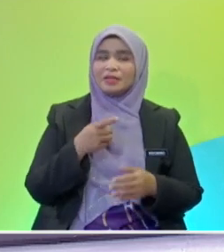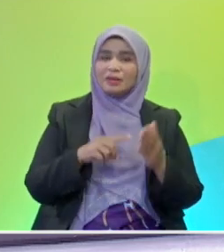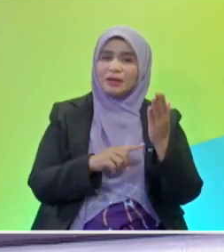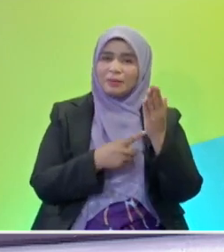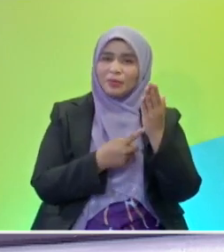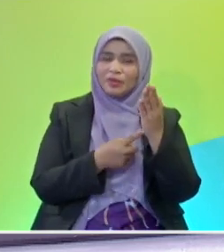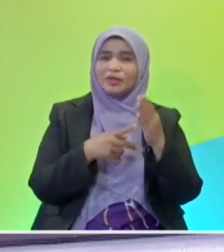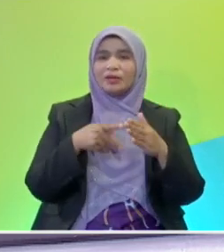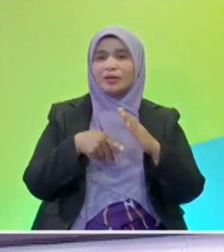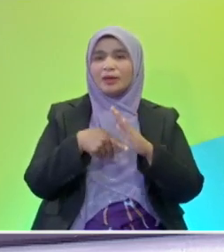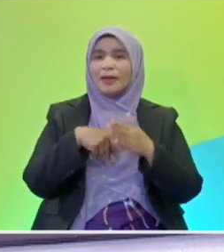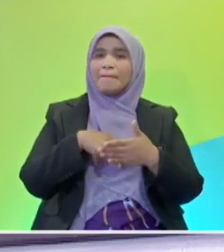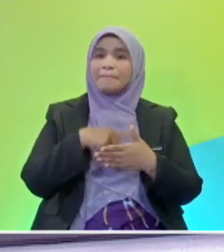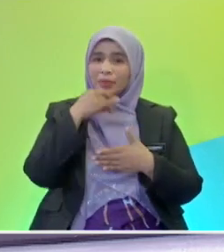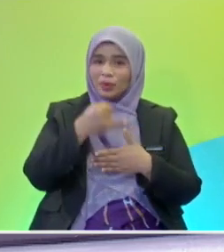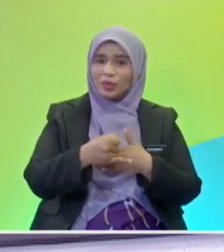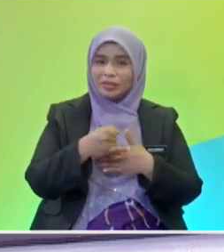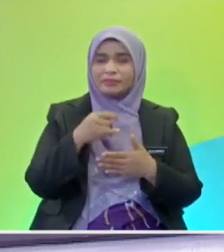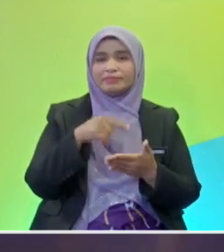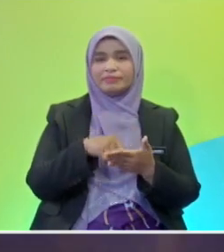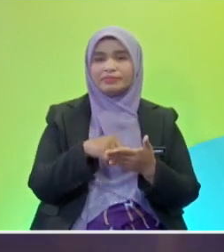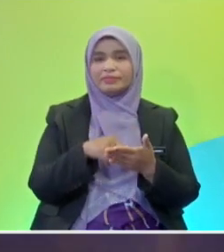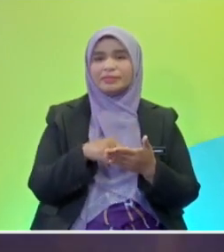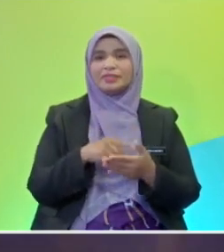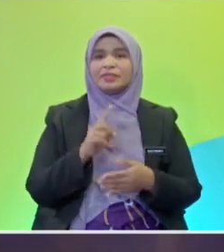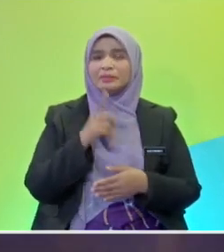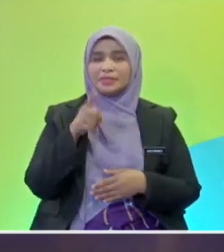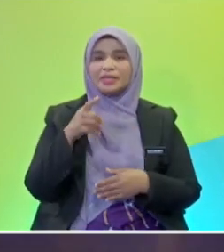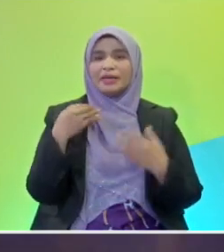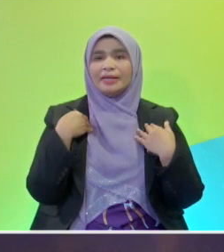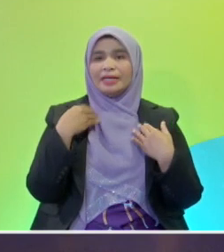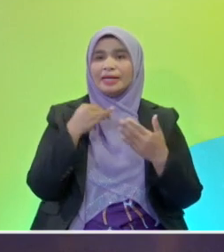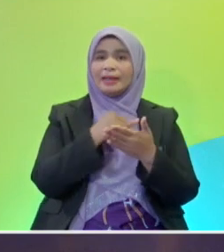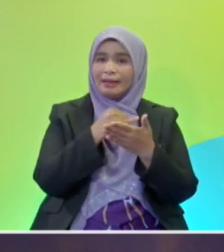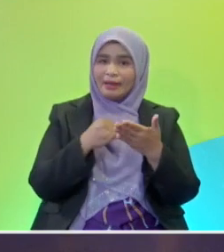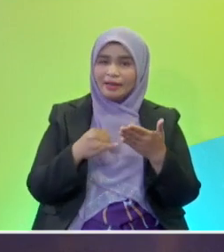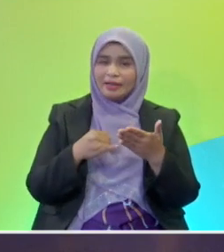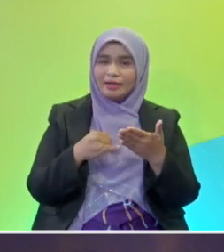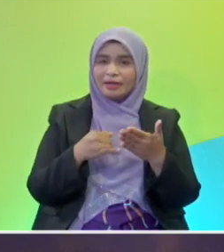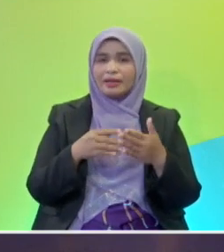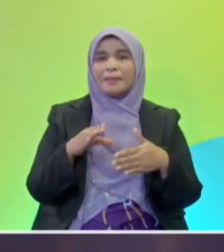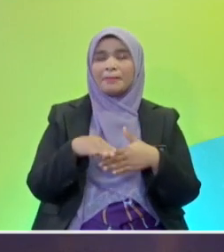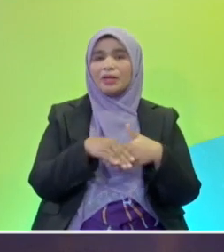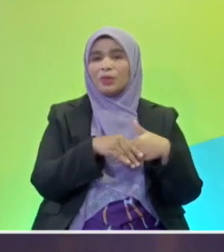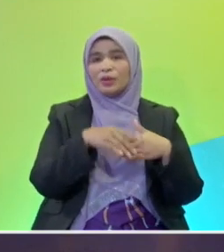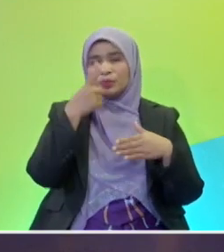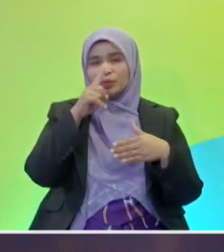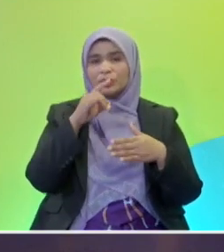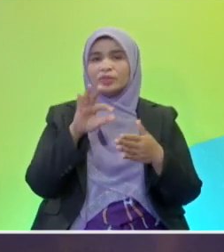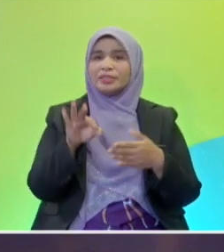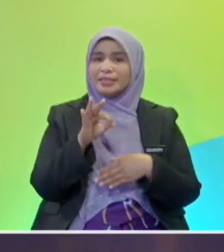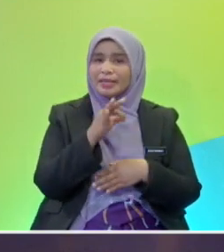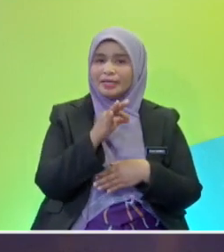biasa RBT Reka bentuk Teknologi memang kita kena ada lakaran okey lakaran ni ialah panduan kita untuk menjahit okey so